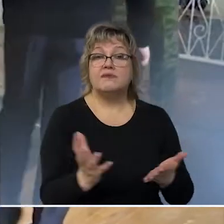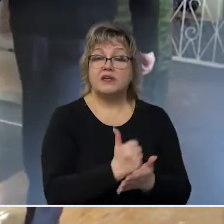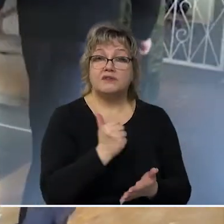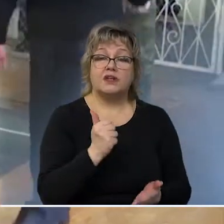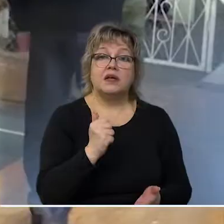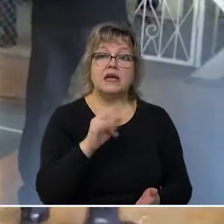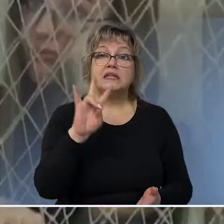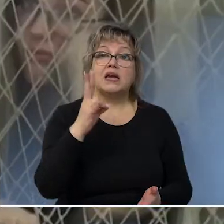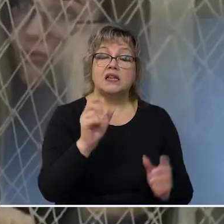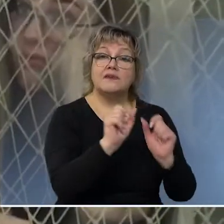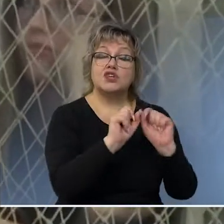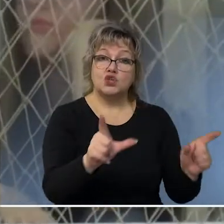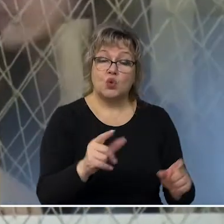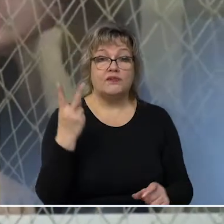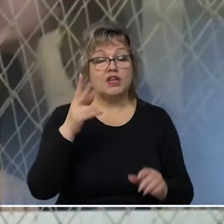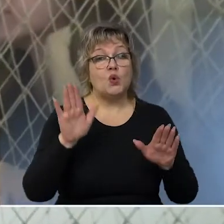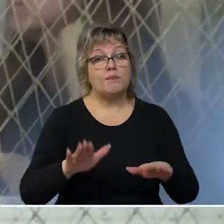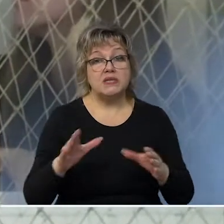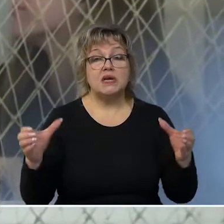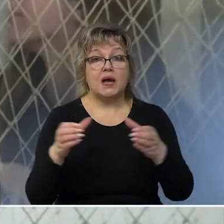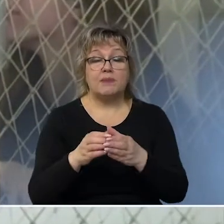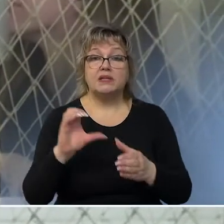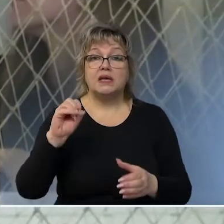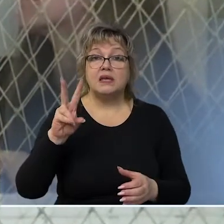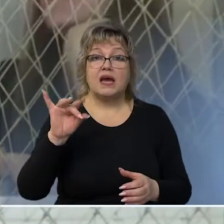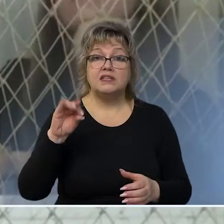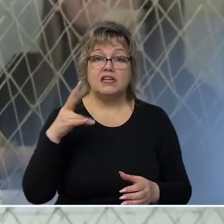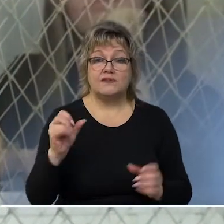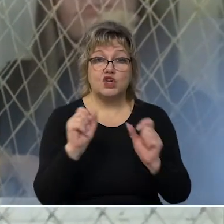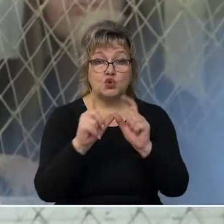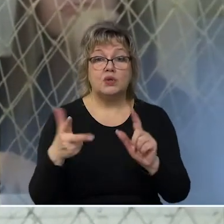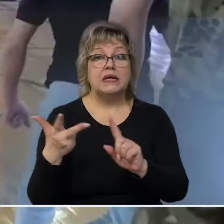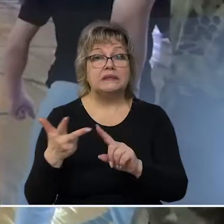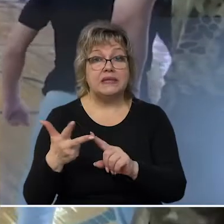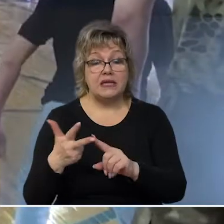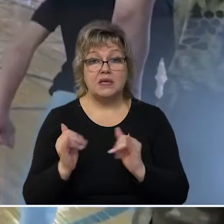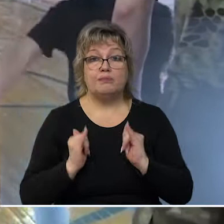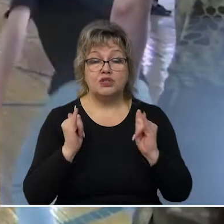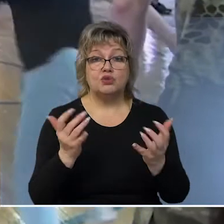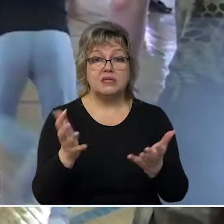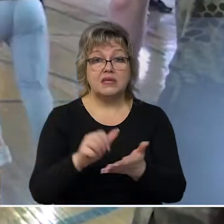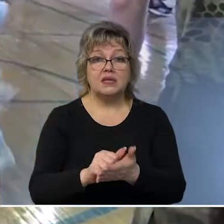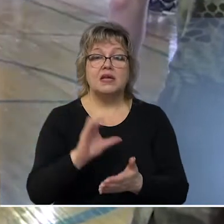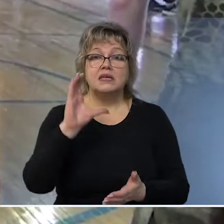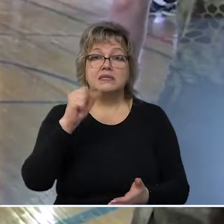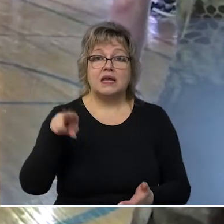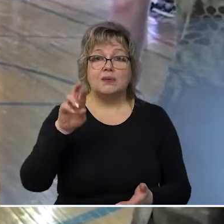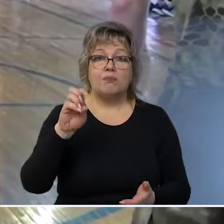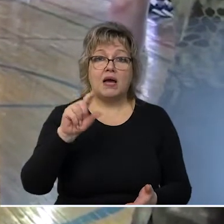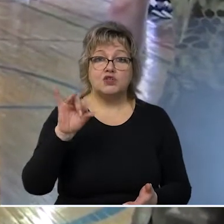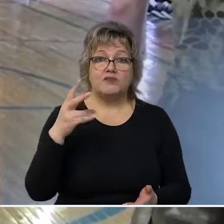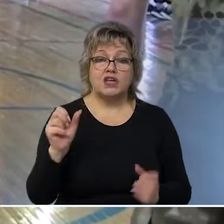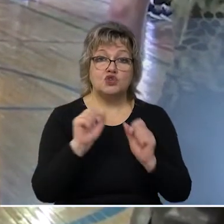место завоевала Новониколаевская школа. На втором месте команда Екатериновской школы. Третью ступеньку почета заняла